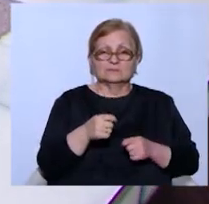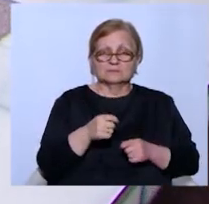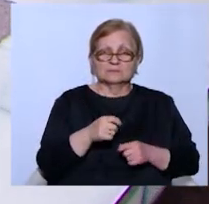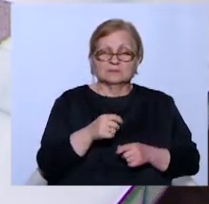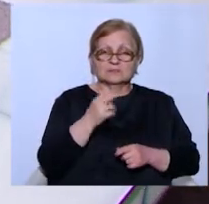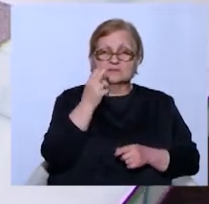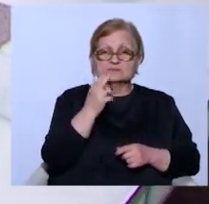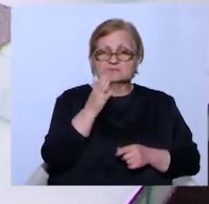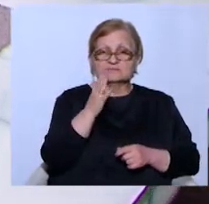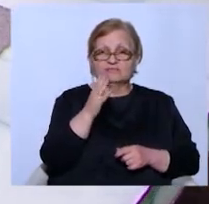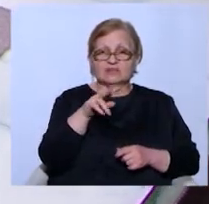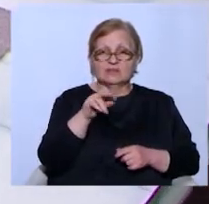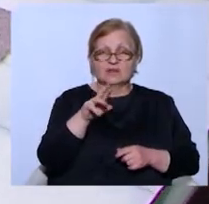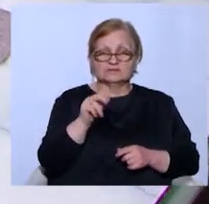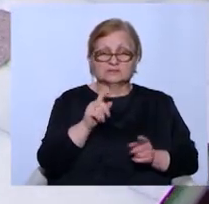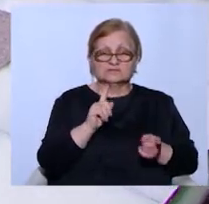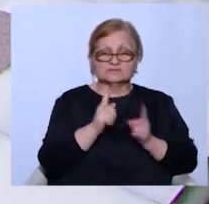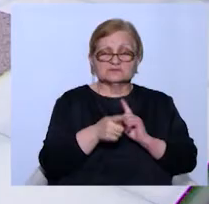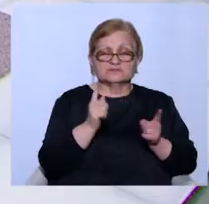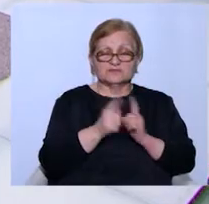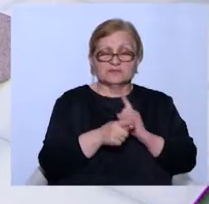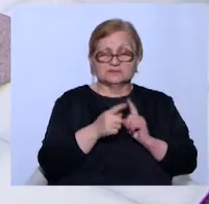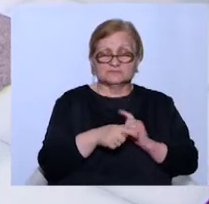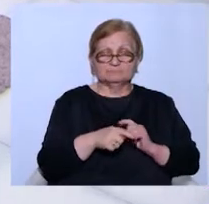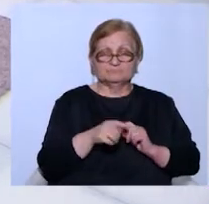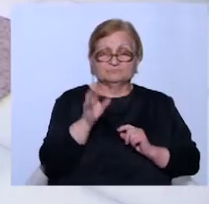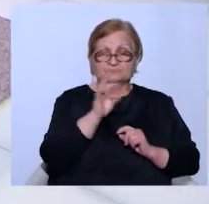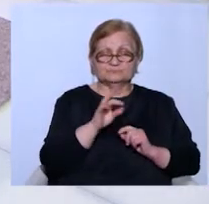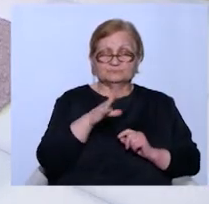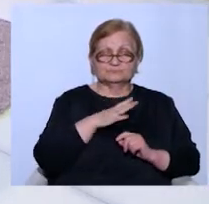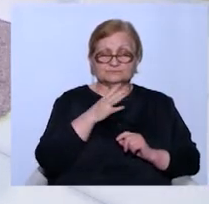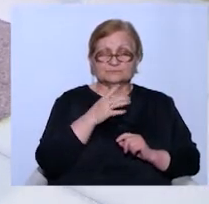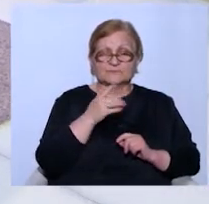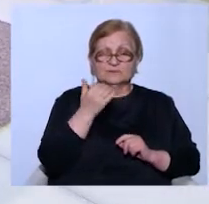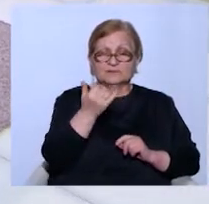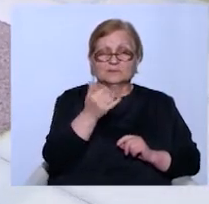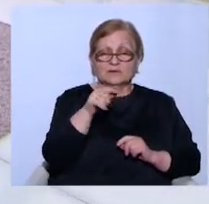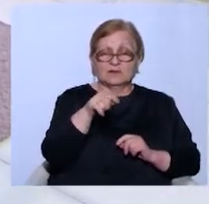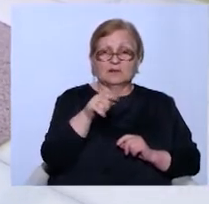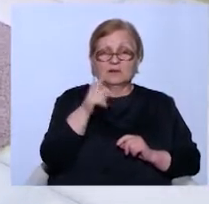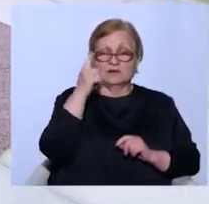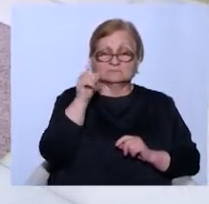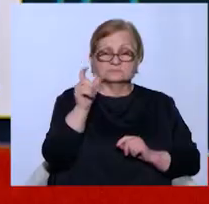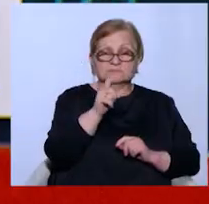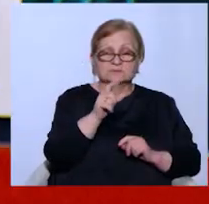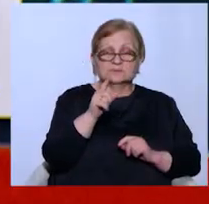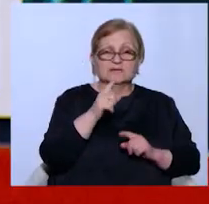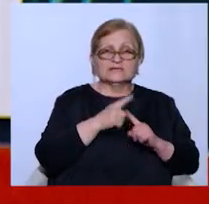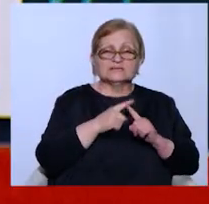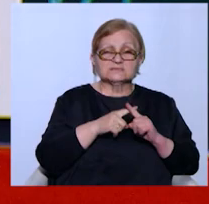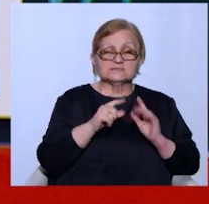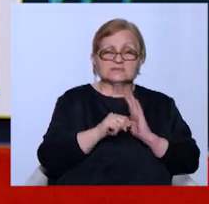ამოხსნათ ცვლადის მეშვეობით. ესეთი საინტერესო ამოცანა და მოდით მოვახდინოთ ამ ამოცანის X-ის მეშვეობით